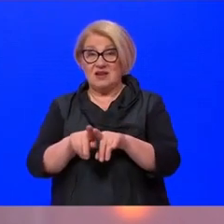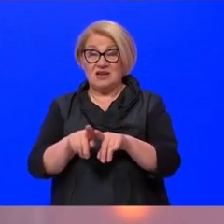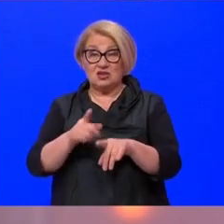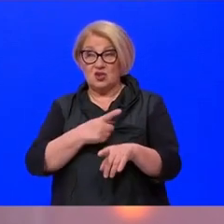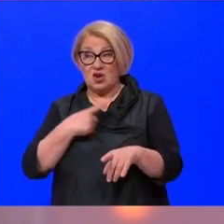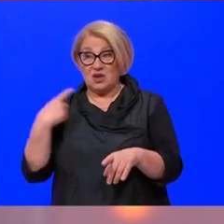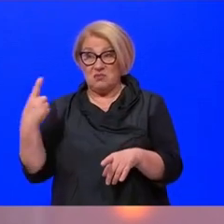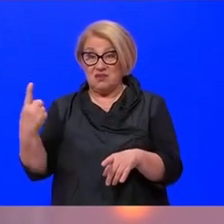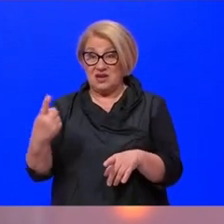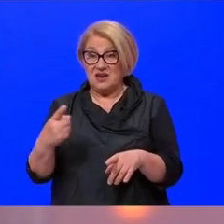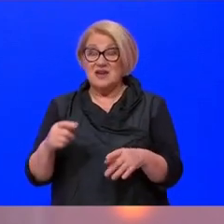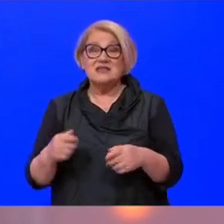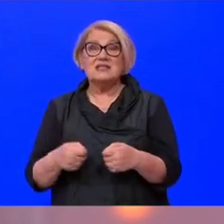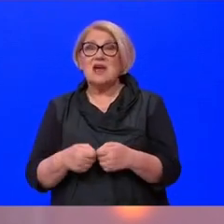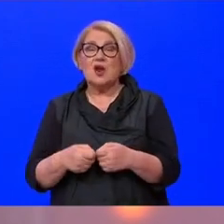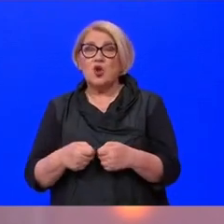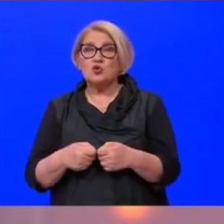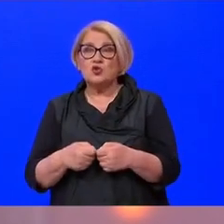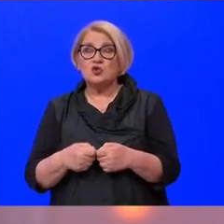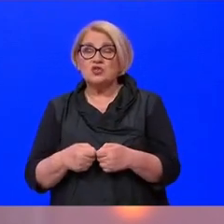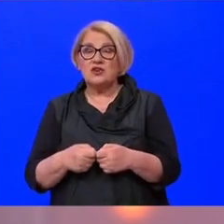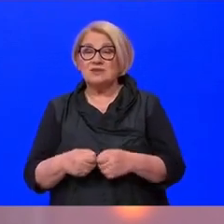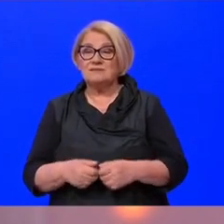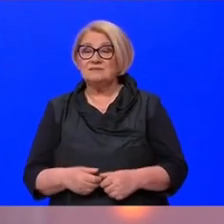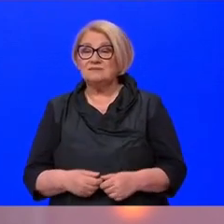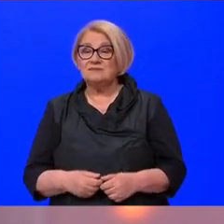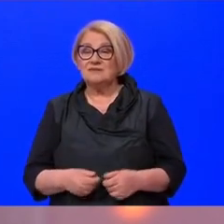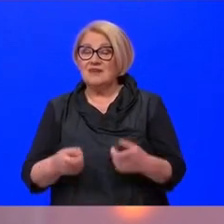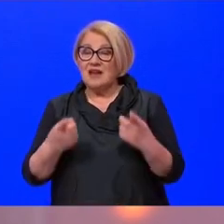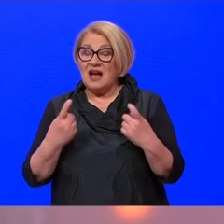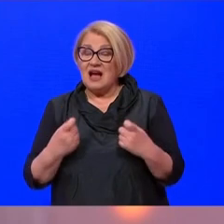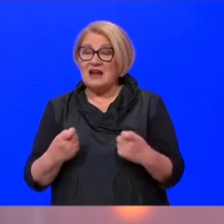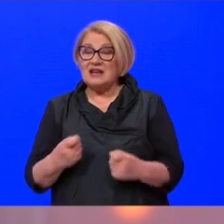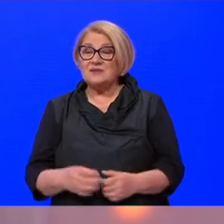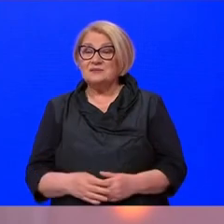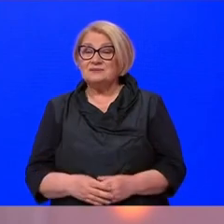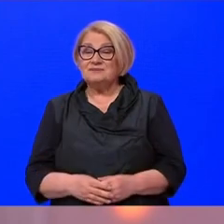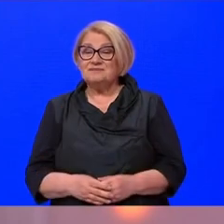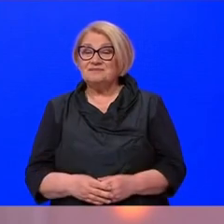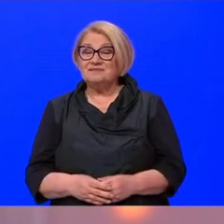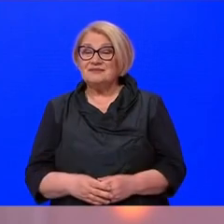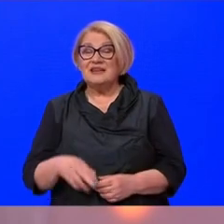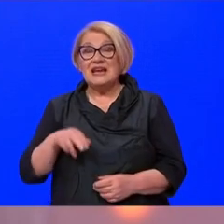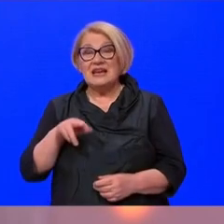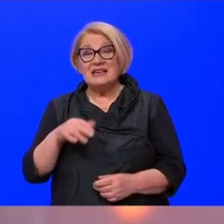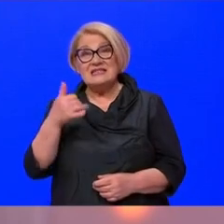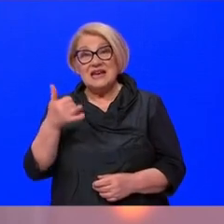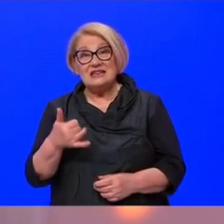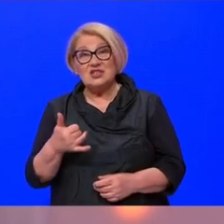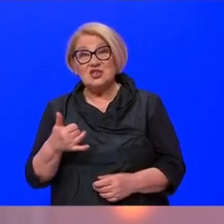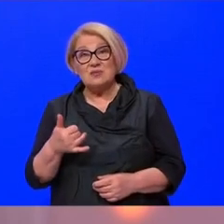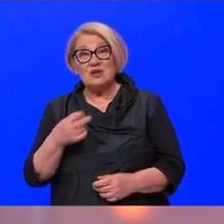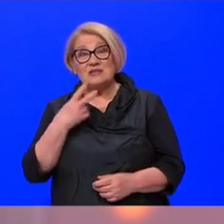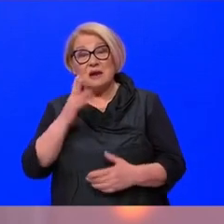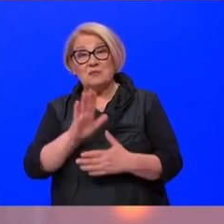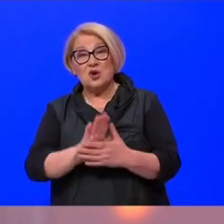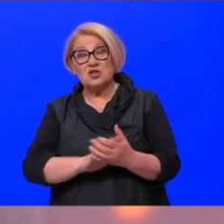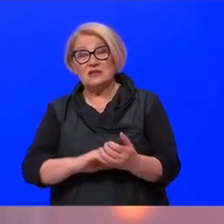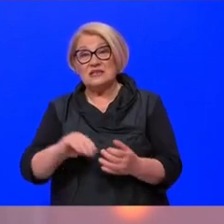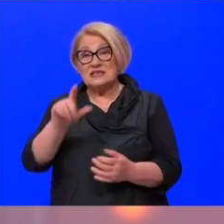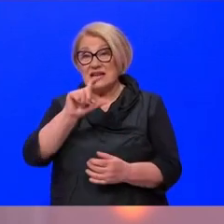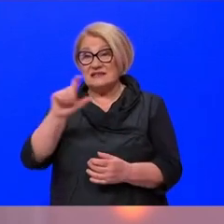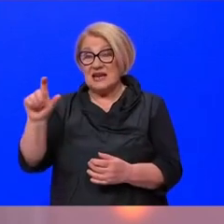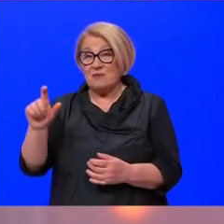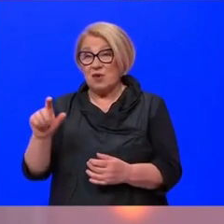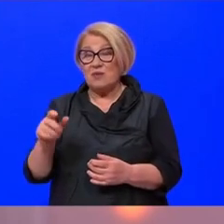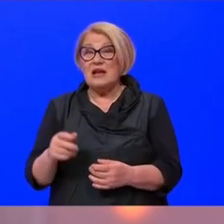mi, cijelo društvo. Dakle, oni su naše ogledalo. Ali, poštovani gledatelji, idemo sad zapravo započeti sa temom naše